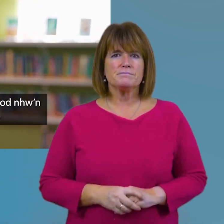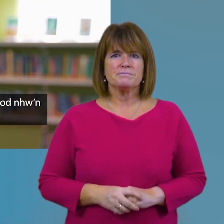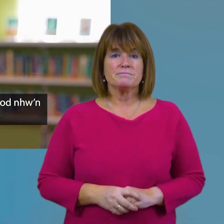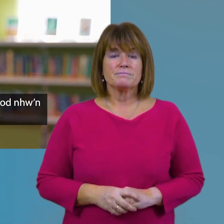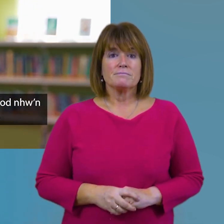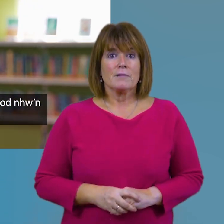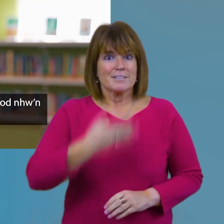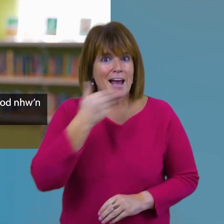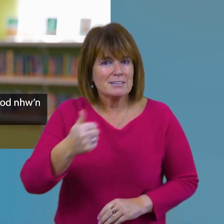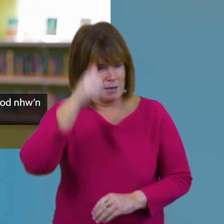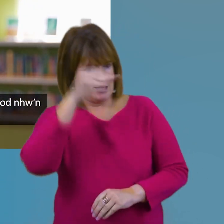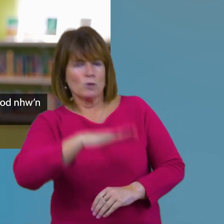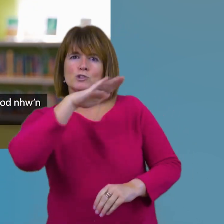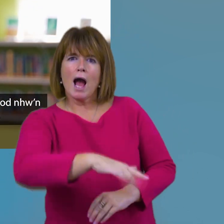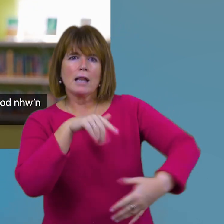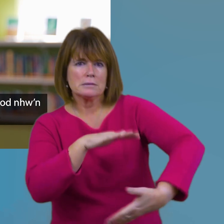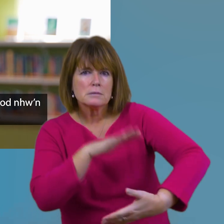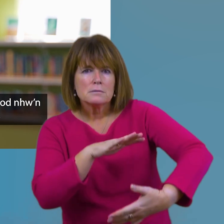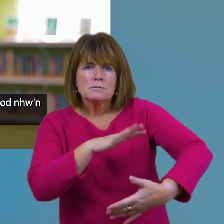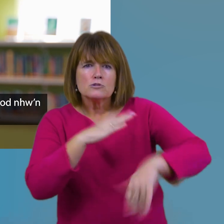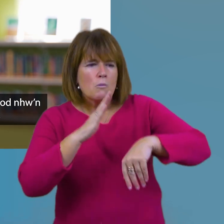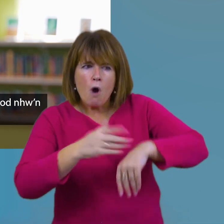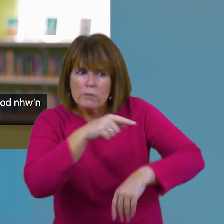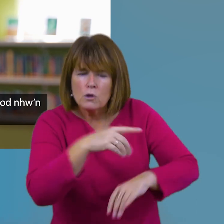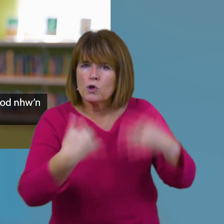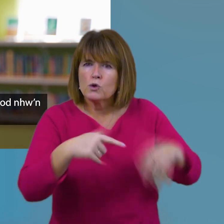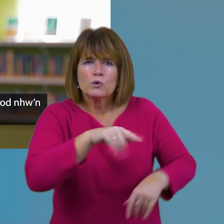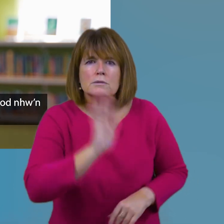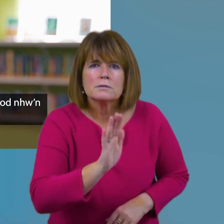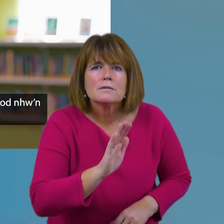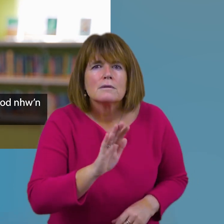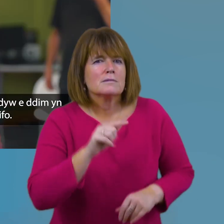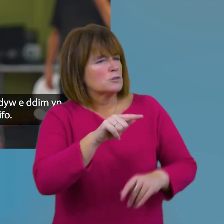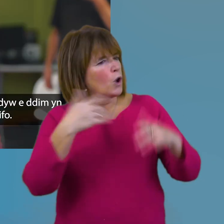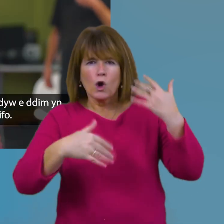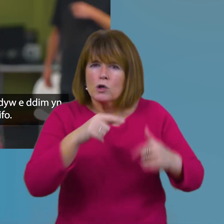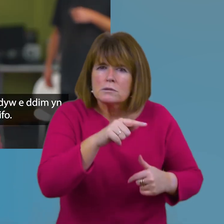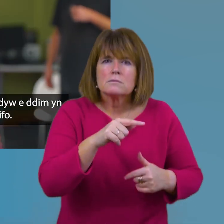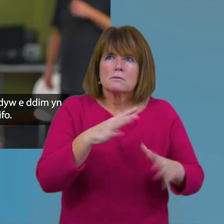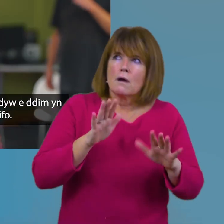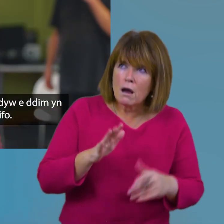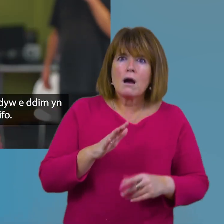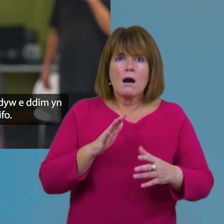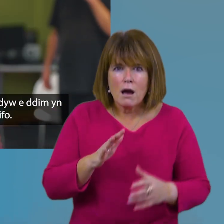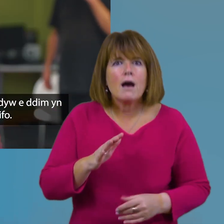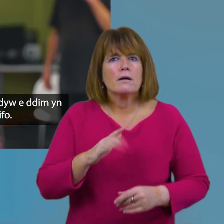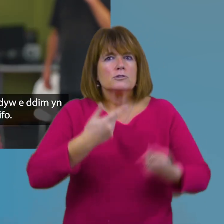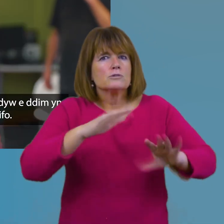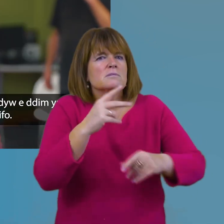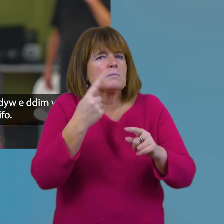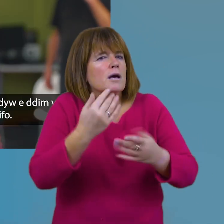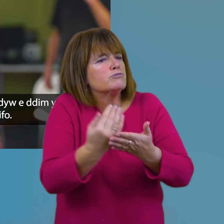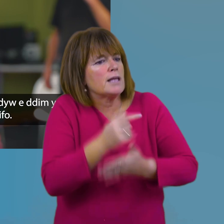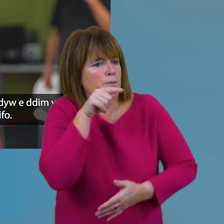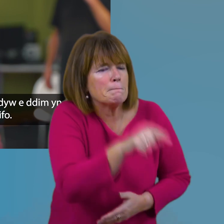byd meddygol i bod nhw'n peth dda a bod nhw'n peth positif i pobl ifanc i cael. Ac mae'n neis i allu siarad i'r plentyn bod e